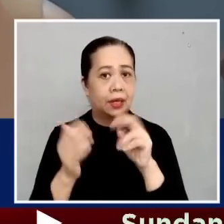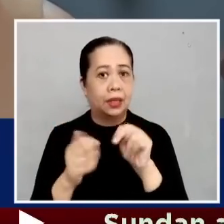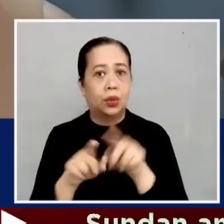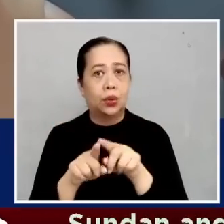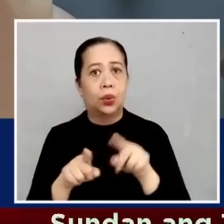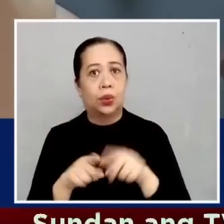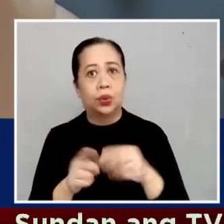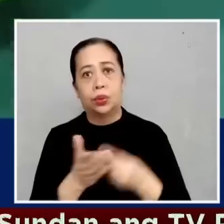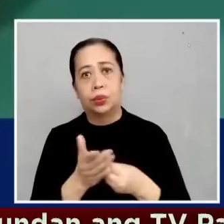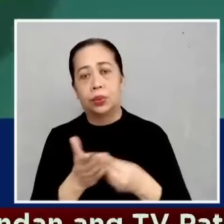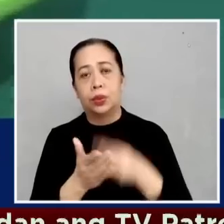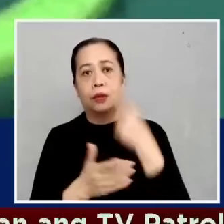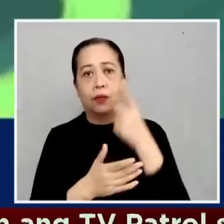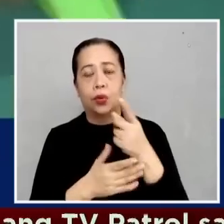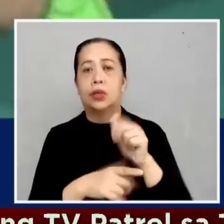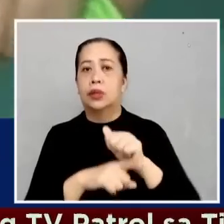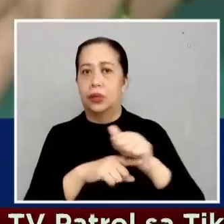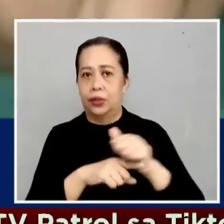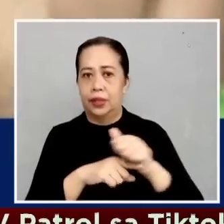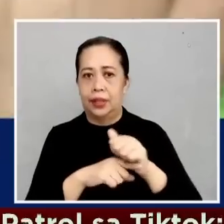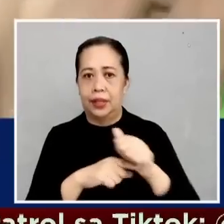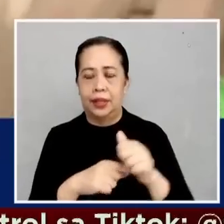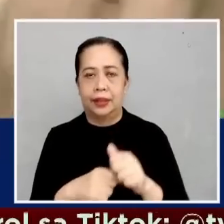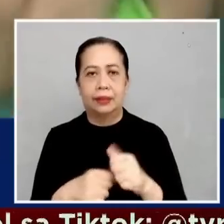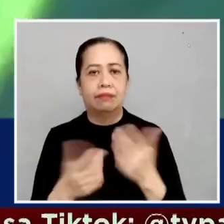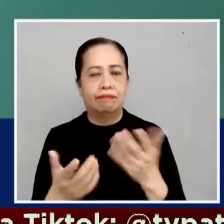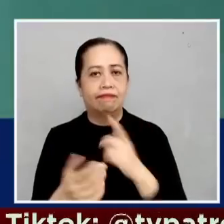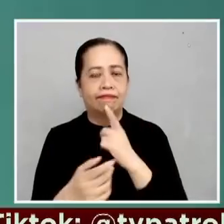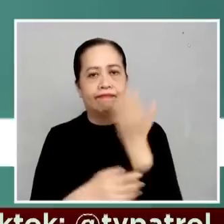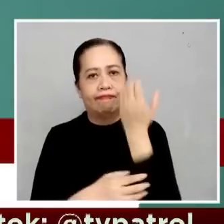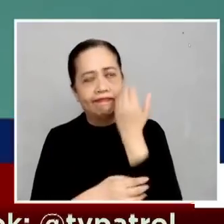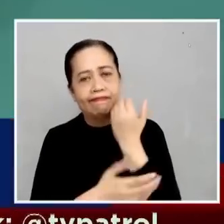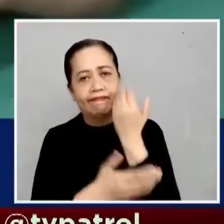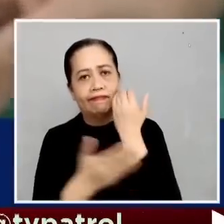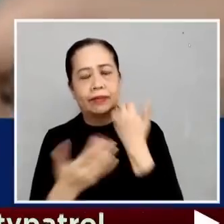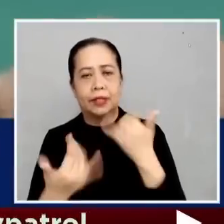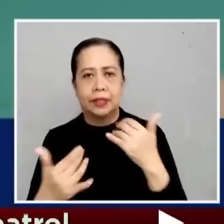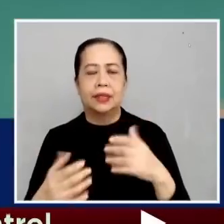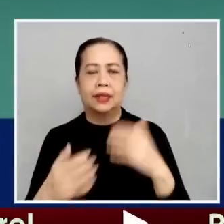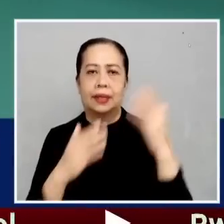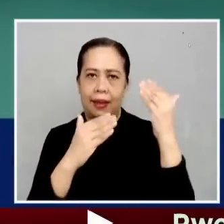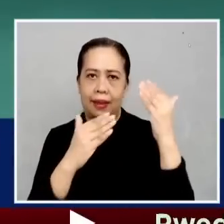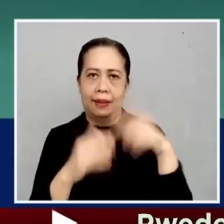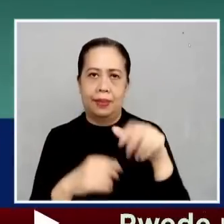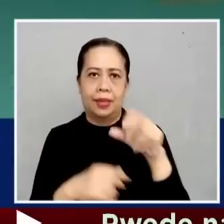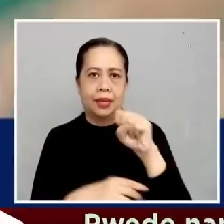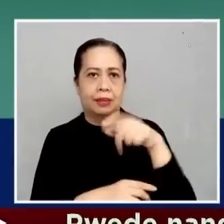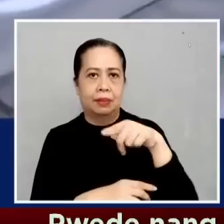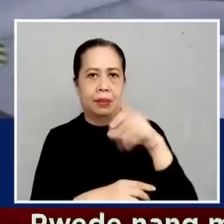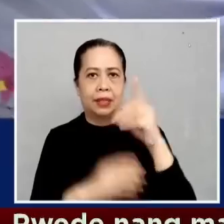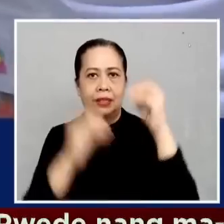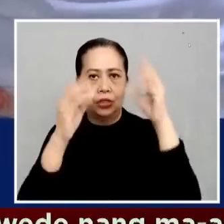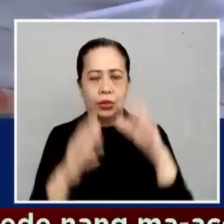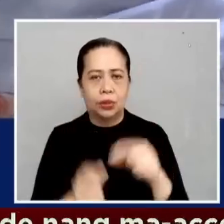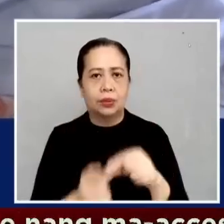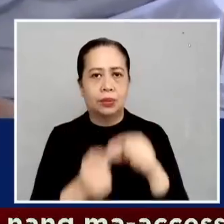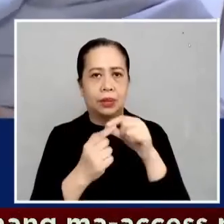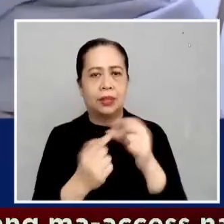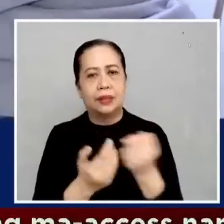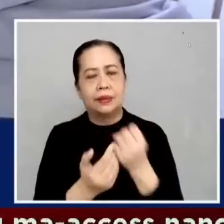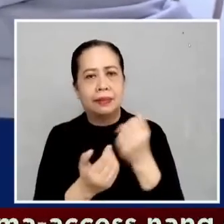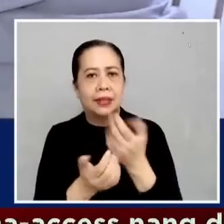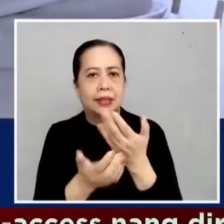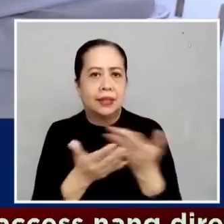pondo para sa training. Sa harap ng mga kakulangan, buhay pa rin ang pag-asa ng SPED teachers, lalo na sa mga simpleng bagay